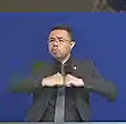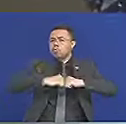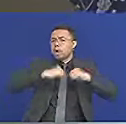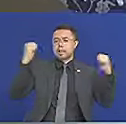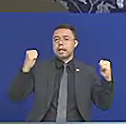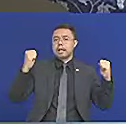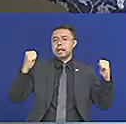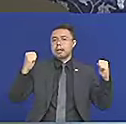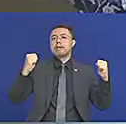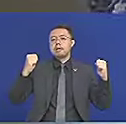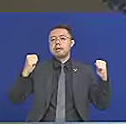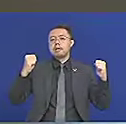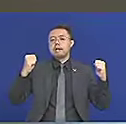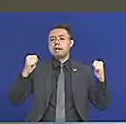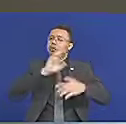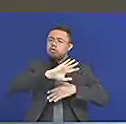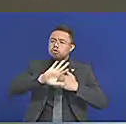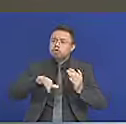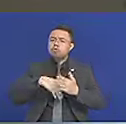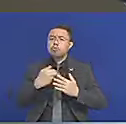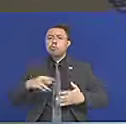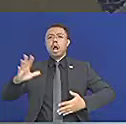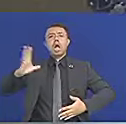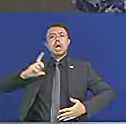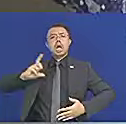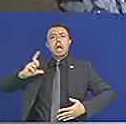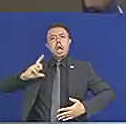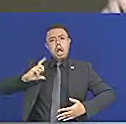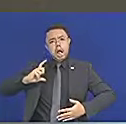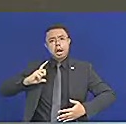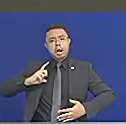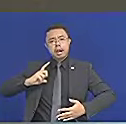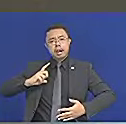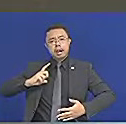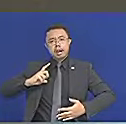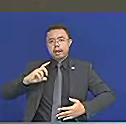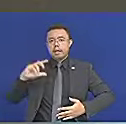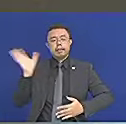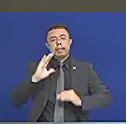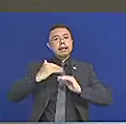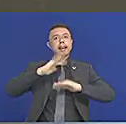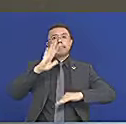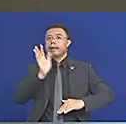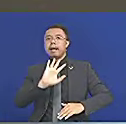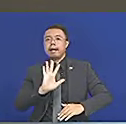kuasa, segala kekayaan, tidak lebay,